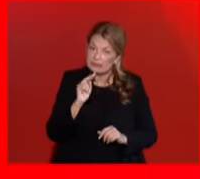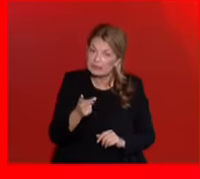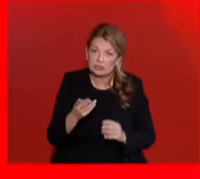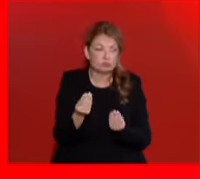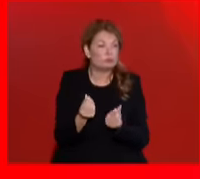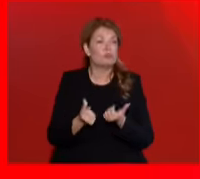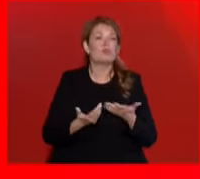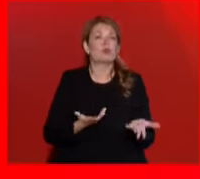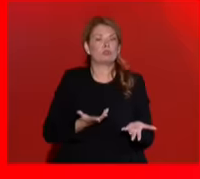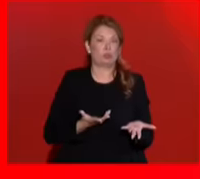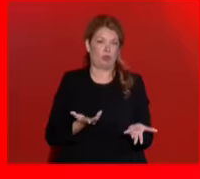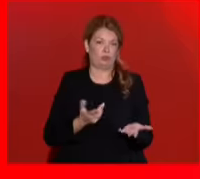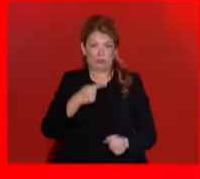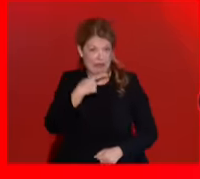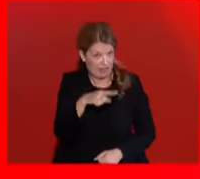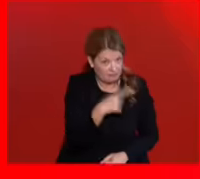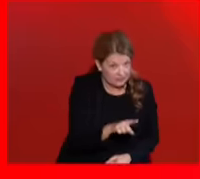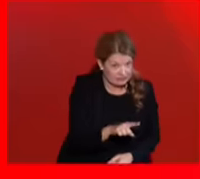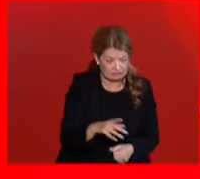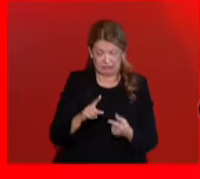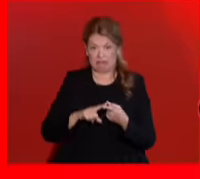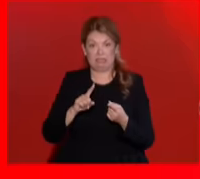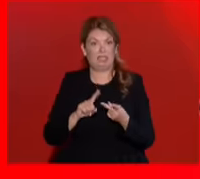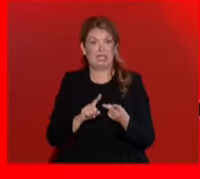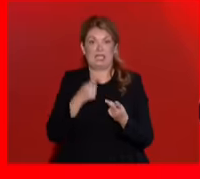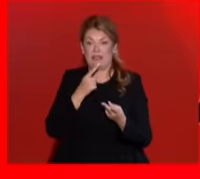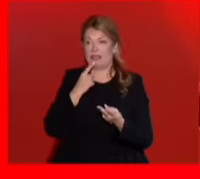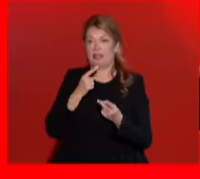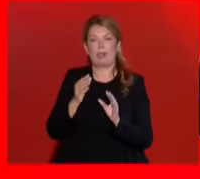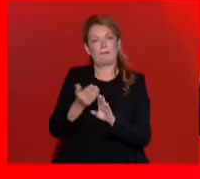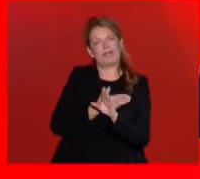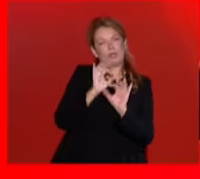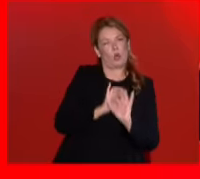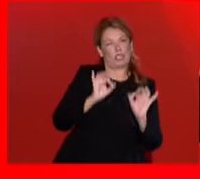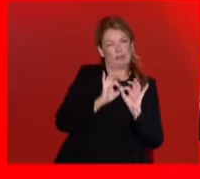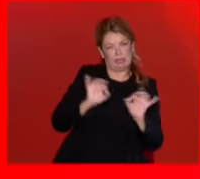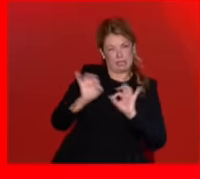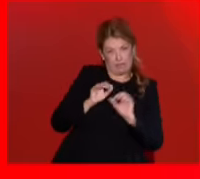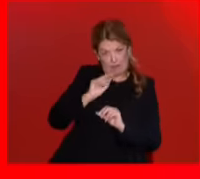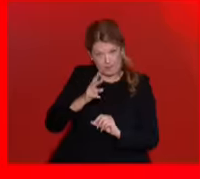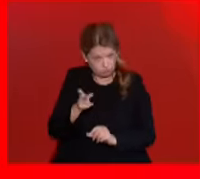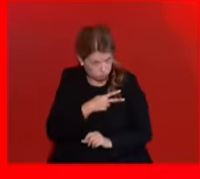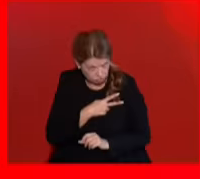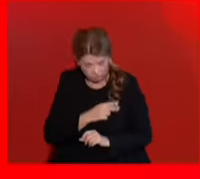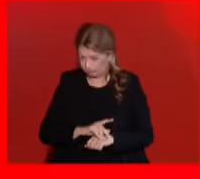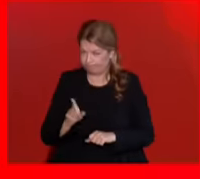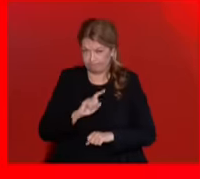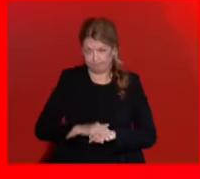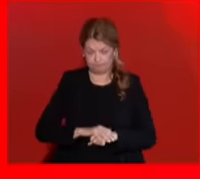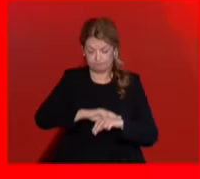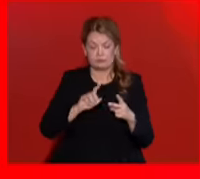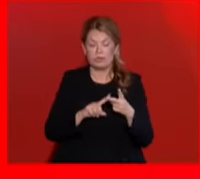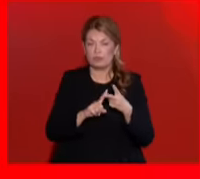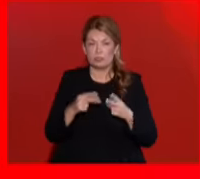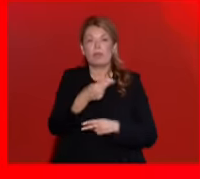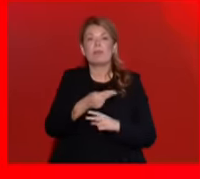με εμπριστικές δηλώσεις στα μίντια, αλλά στα όργανα του κόμματος. Σημείο δεύτερο. Τα οικονομικά του